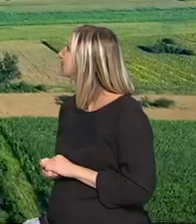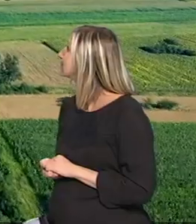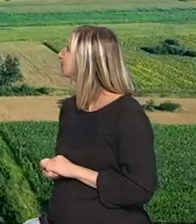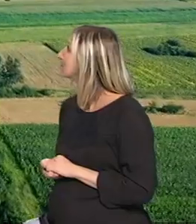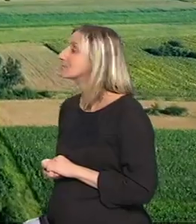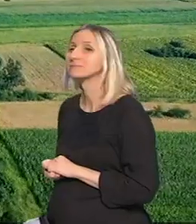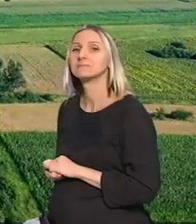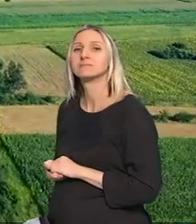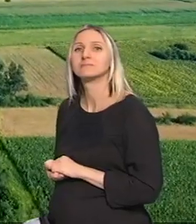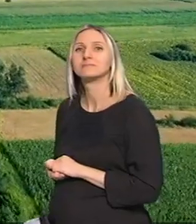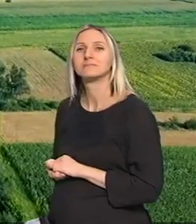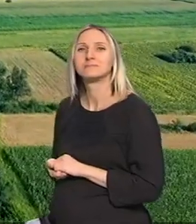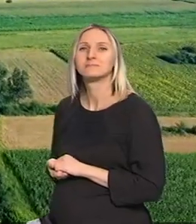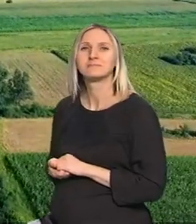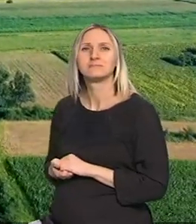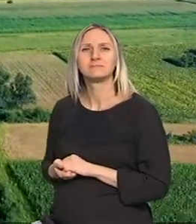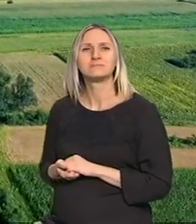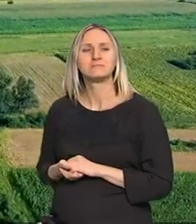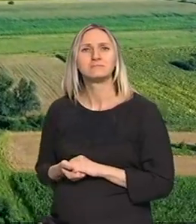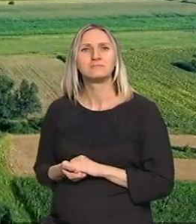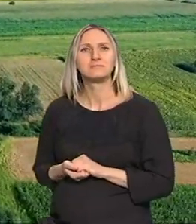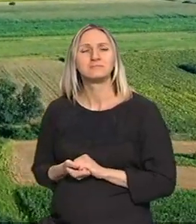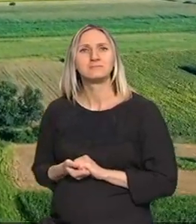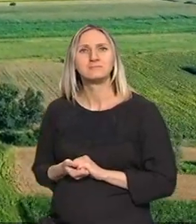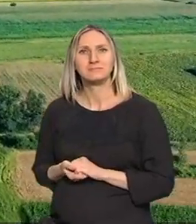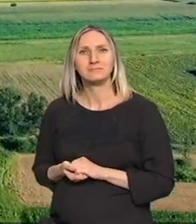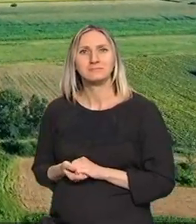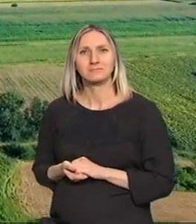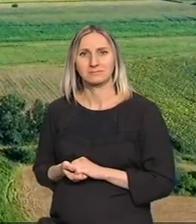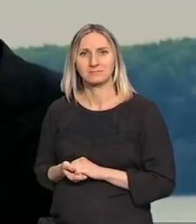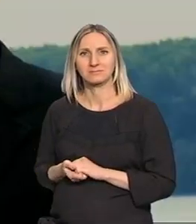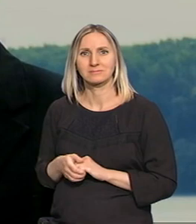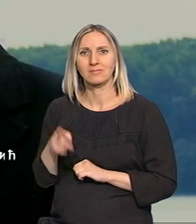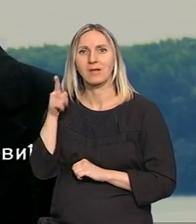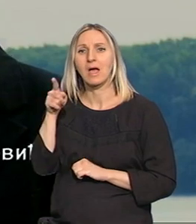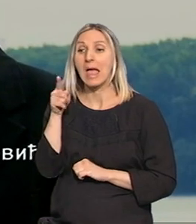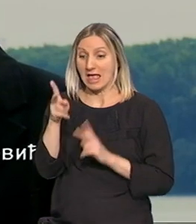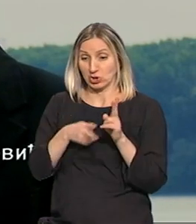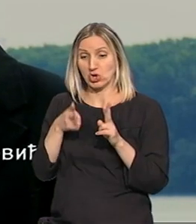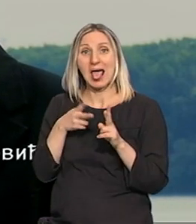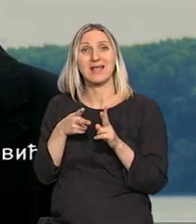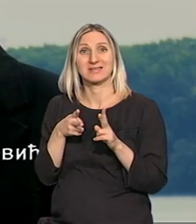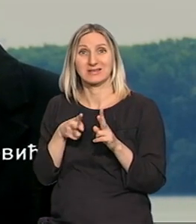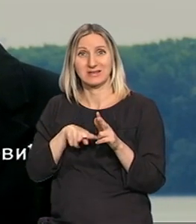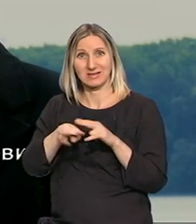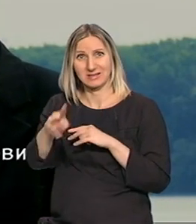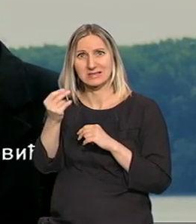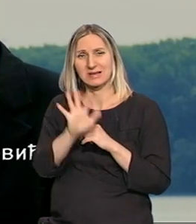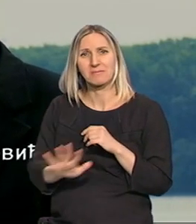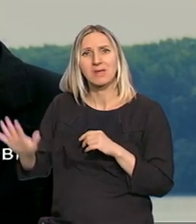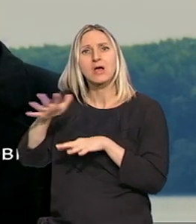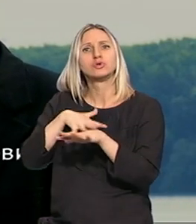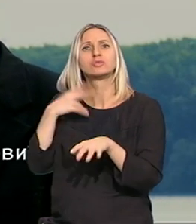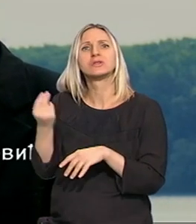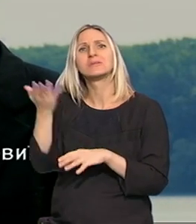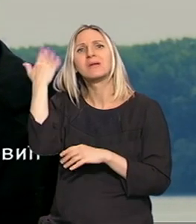Nije slučajno što je, na primjer, u projekciji razvoja železničkog saobraćaja u Srbiji, u Skupštini